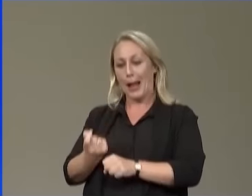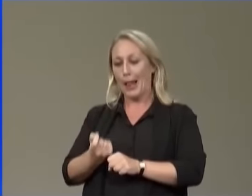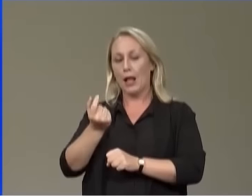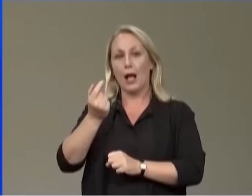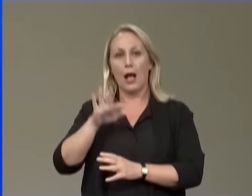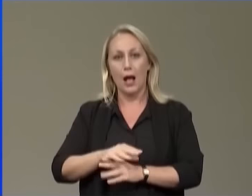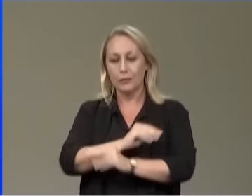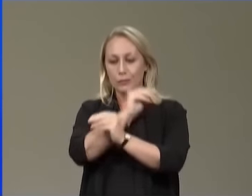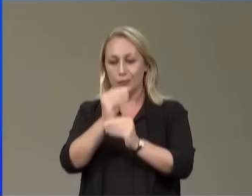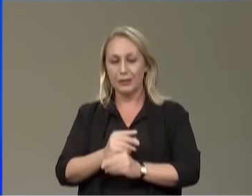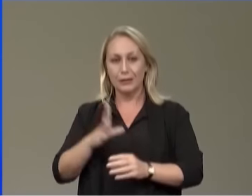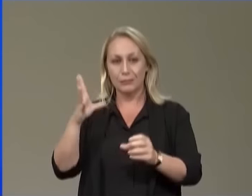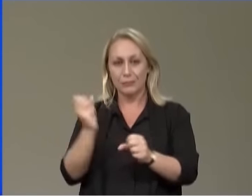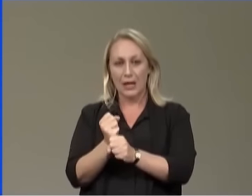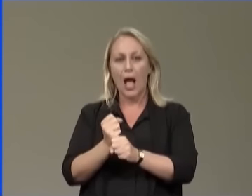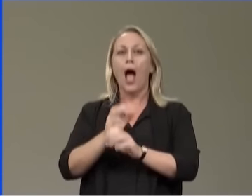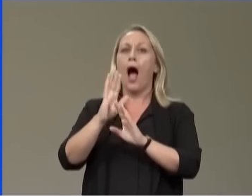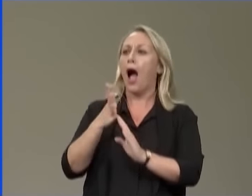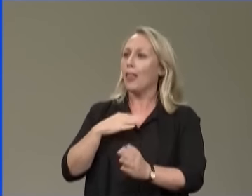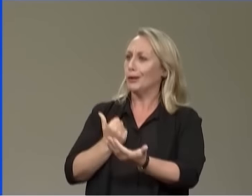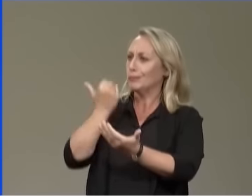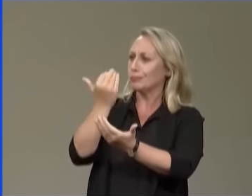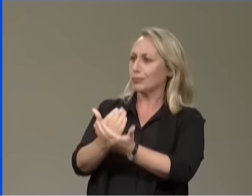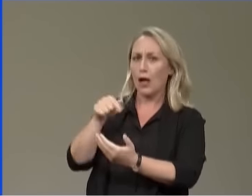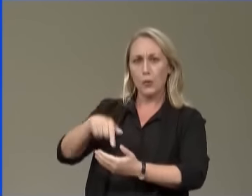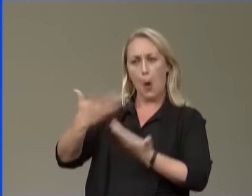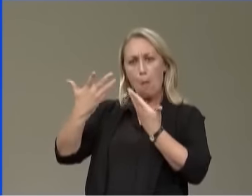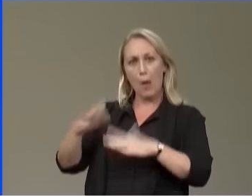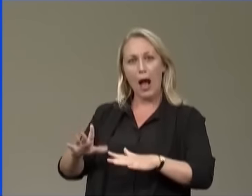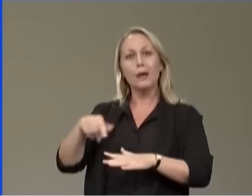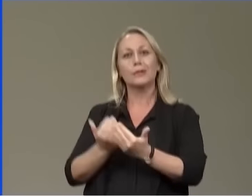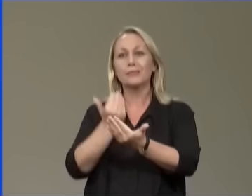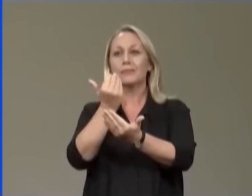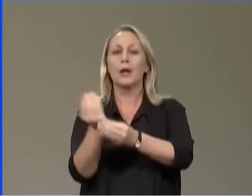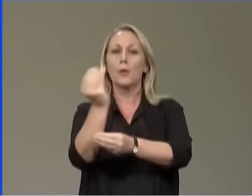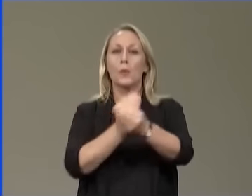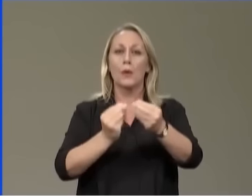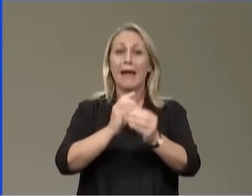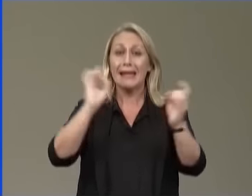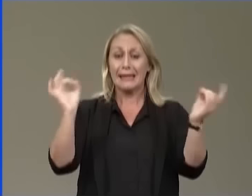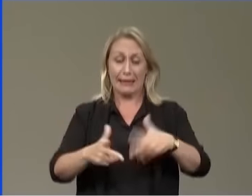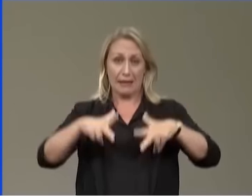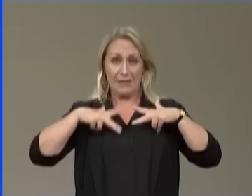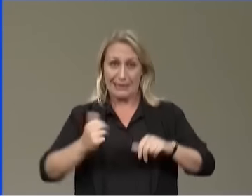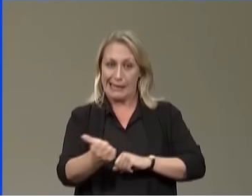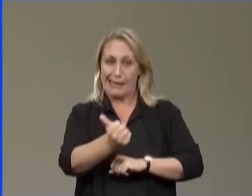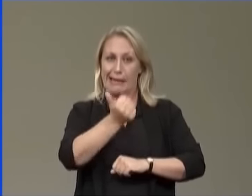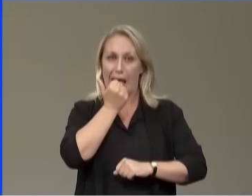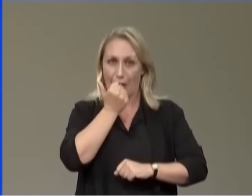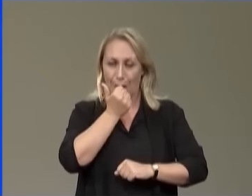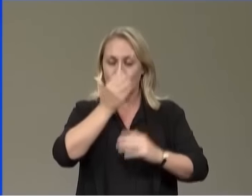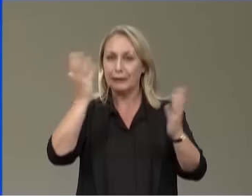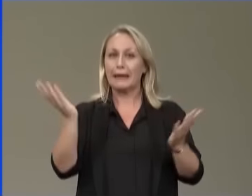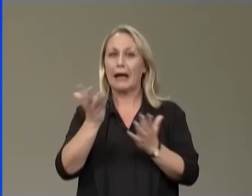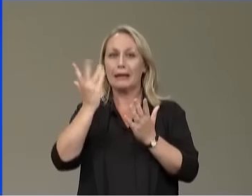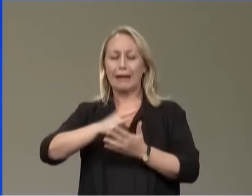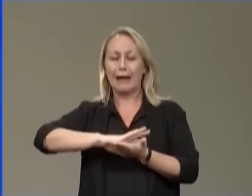αυτόματα και ένα μεγαλύτερο αίτημα. Ξέρω επίσης ότι το πρώτο στραβοπάτι μας κυβέρνησης γίνεται αμέσως